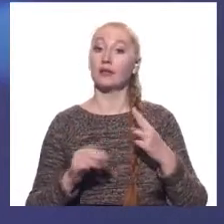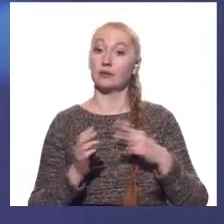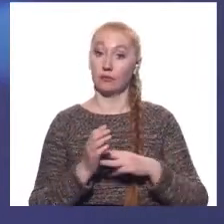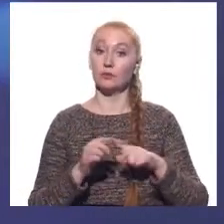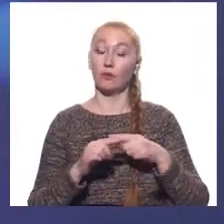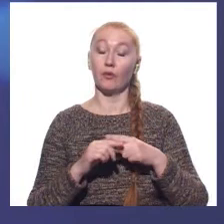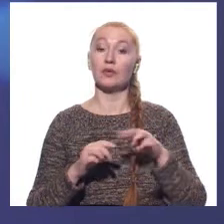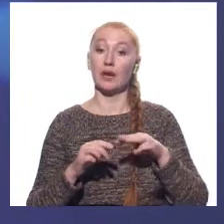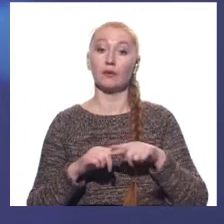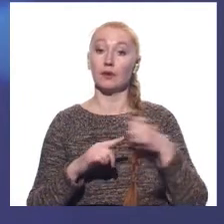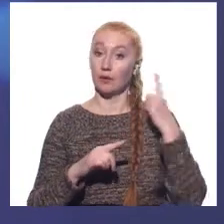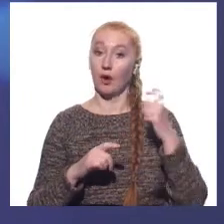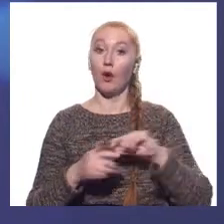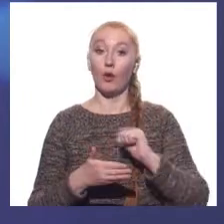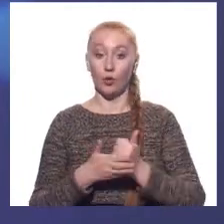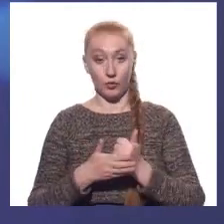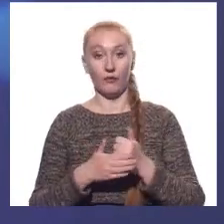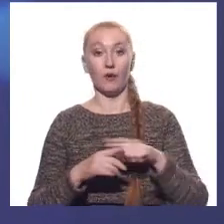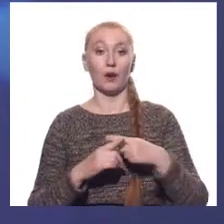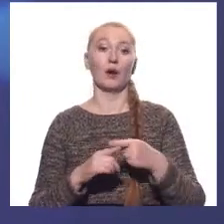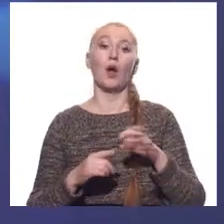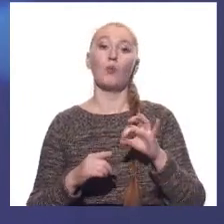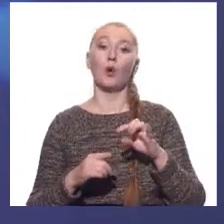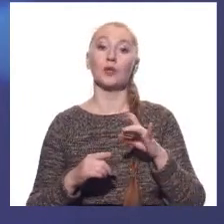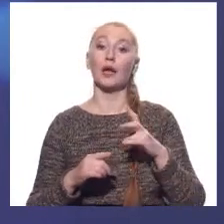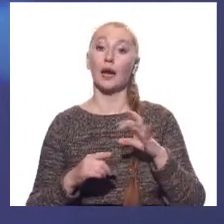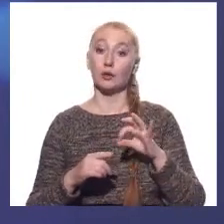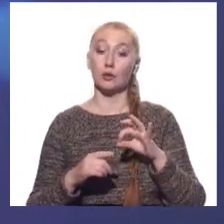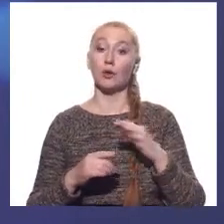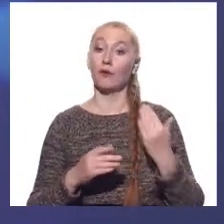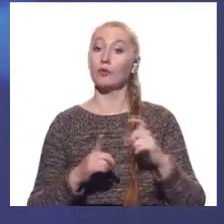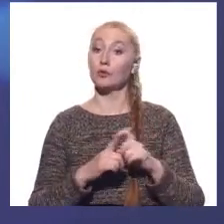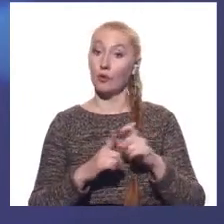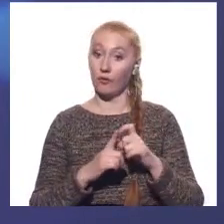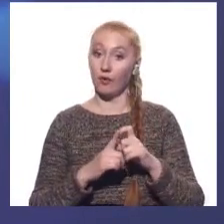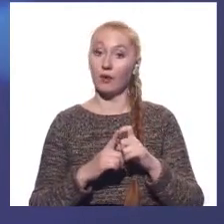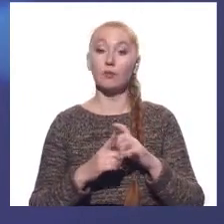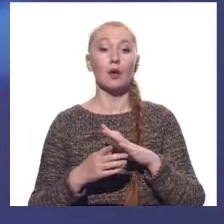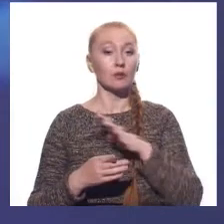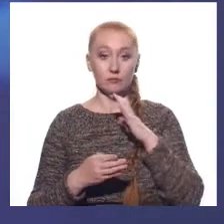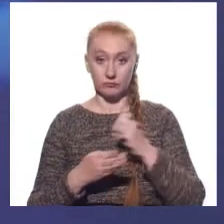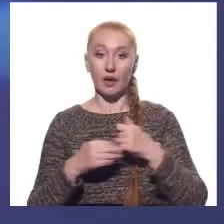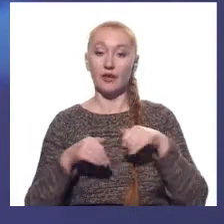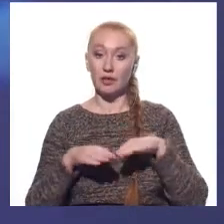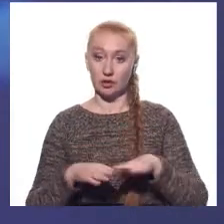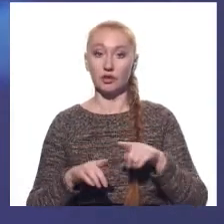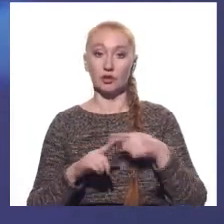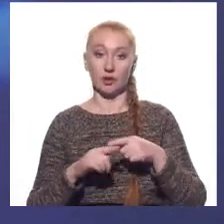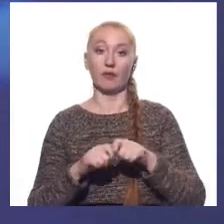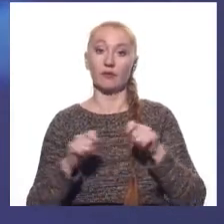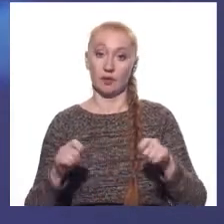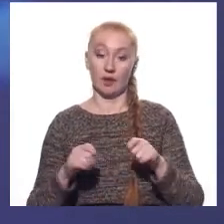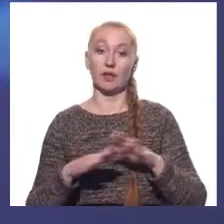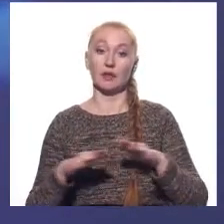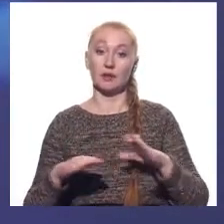це повідомив голова обласної адміністрації Олександр Бондаренко. За його словами, остаточне рішення про відкриття